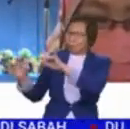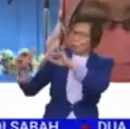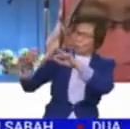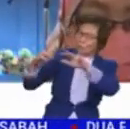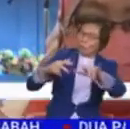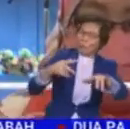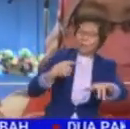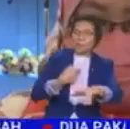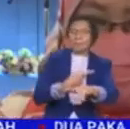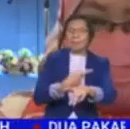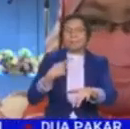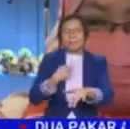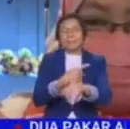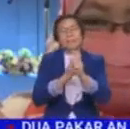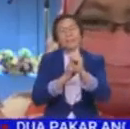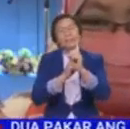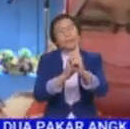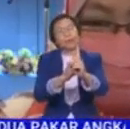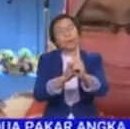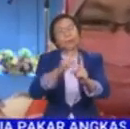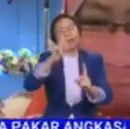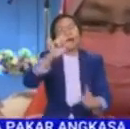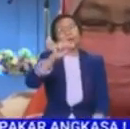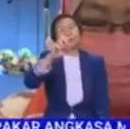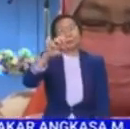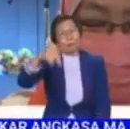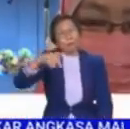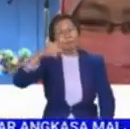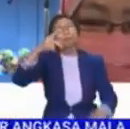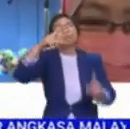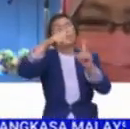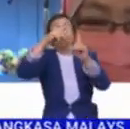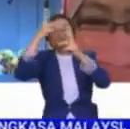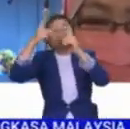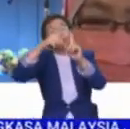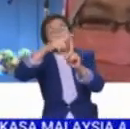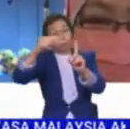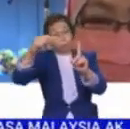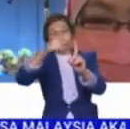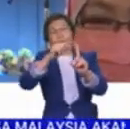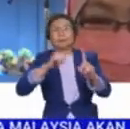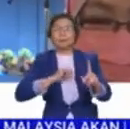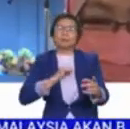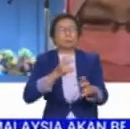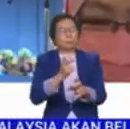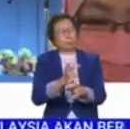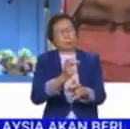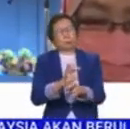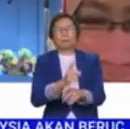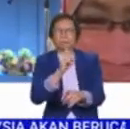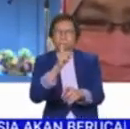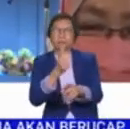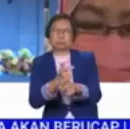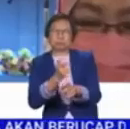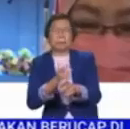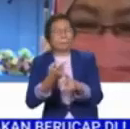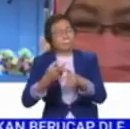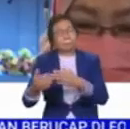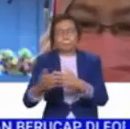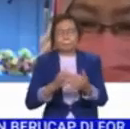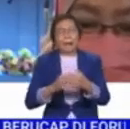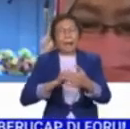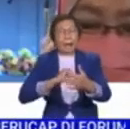Terlalu Lelah kepada ehshopyk kelangsungan itu sendiri dan memang hah bukan suatu pekerjaan mudah dan tetapi saya percaya